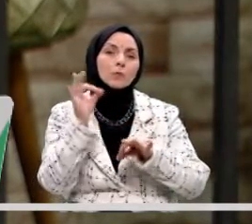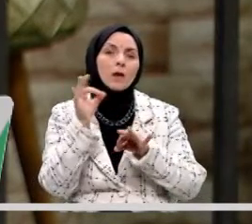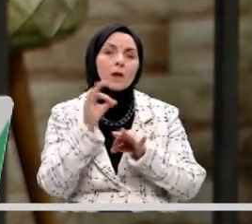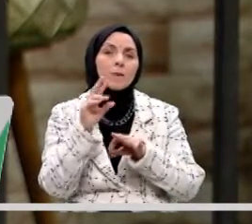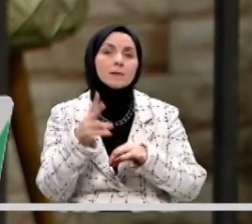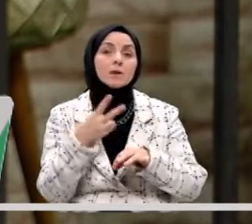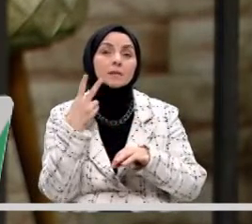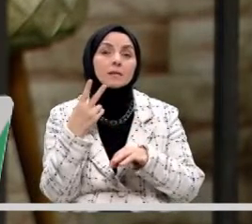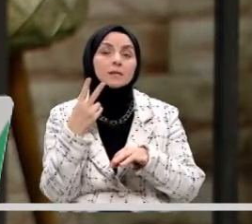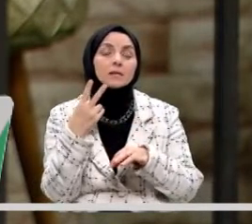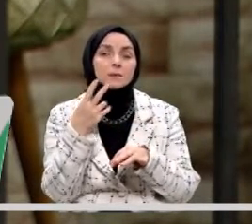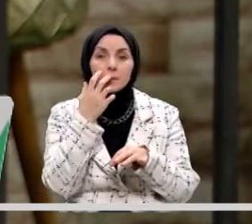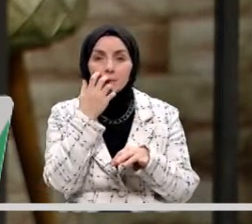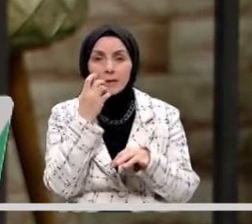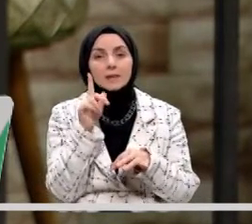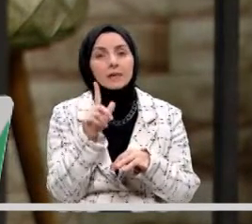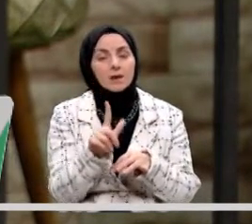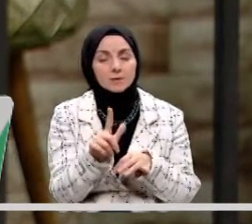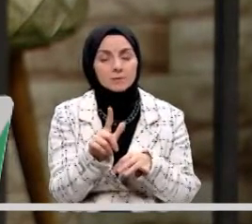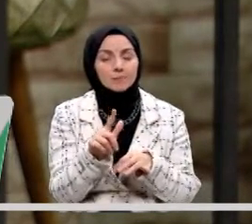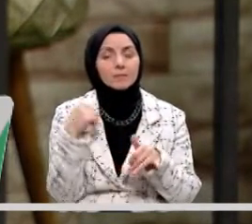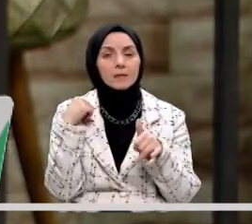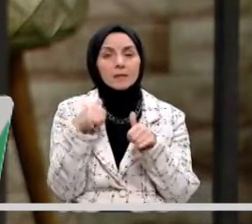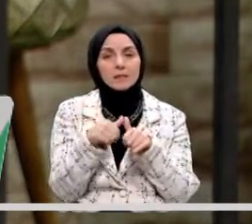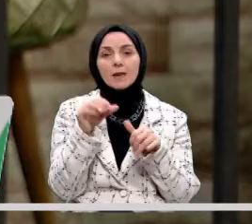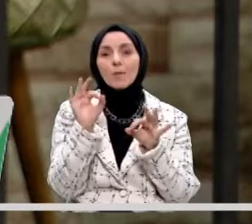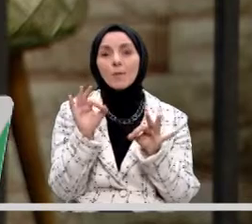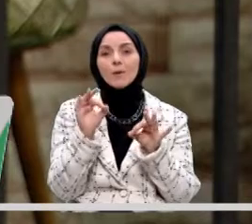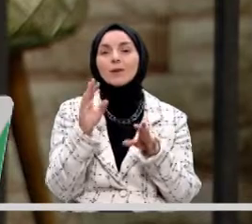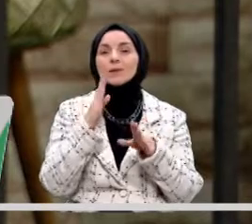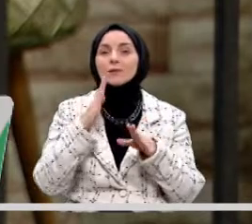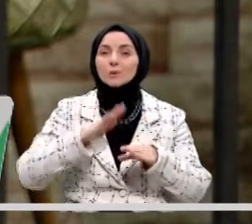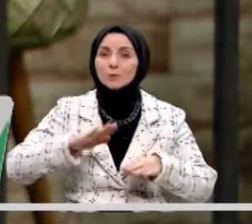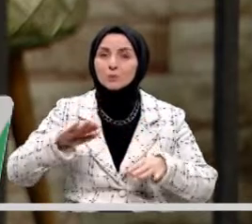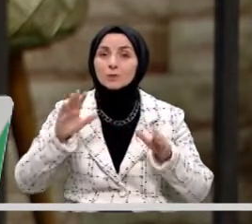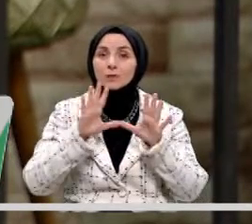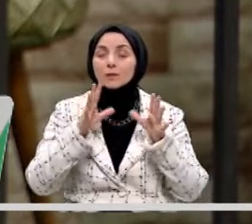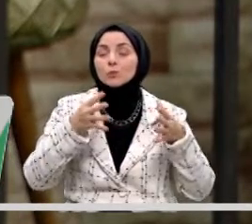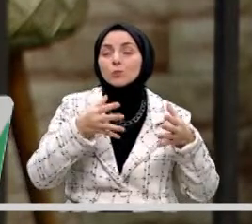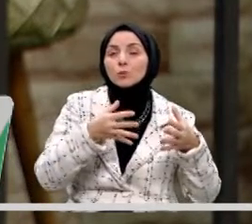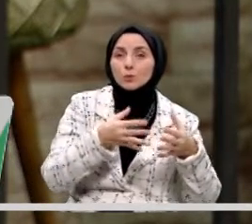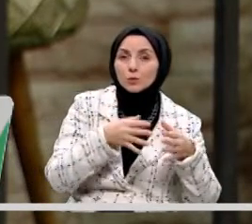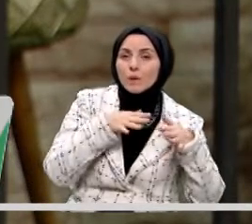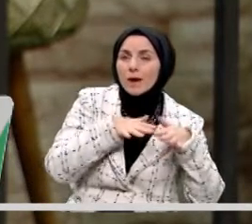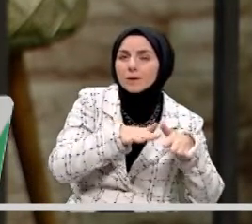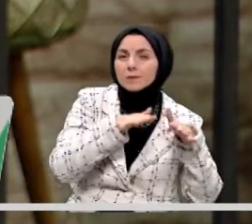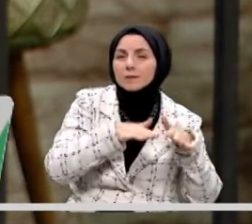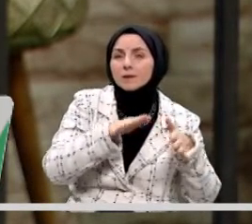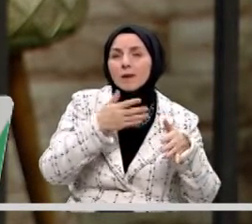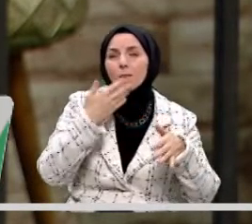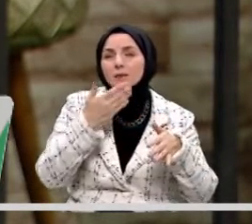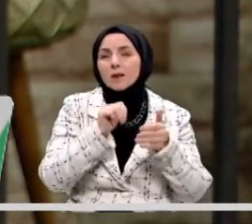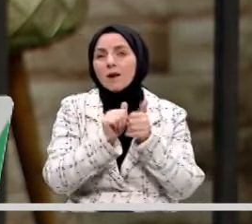hemen vazgeçsin Bir de yine bu tür çocukları Grup faaliyetleri dediğimiz işte basketleri